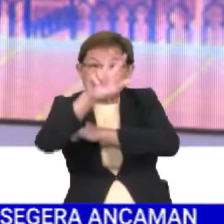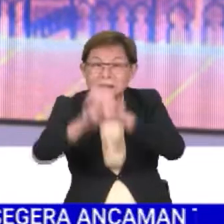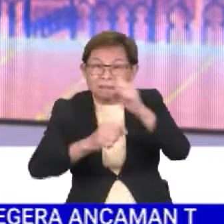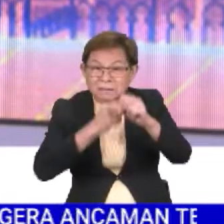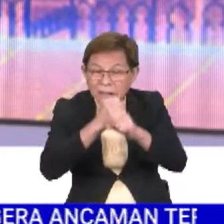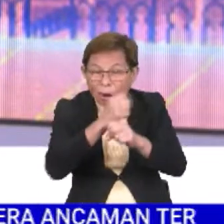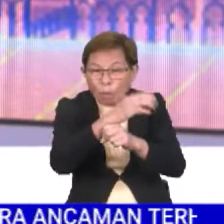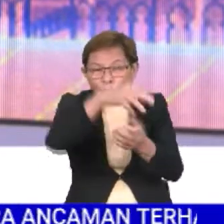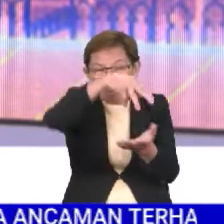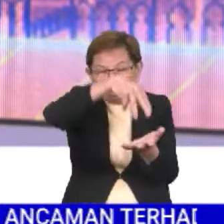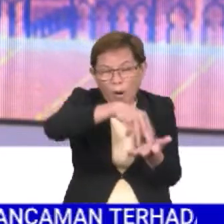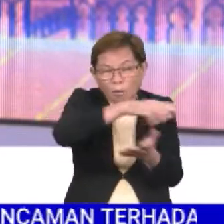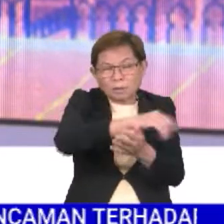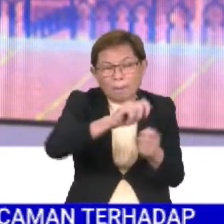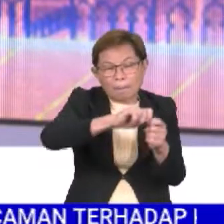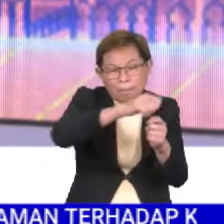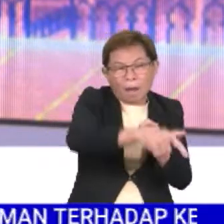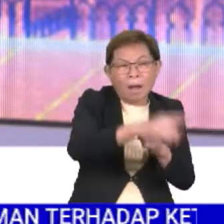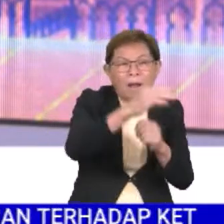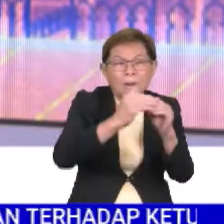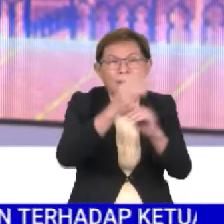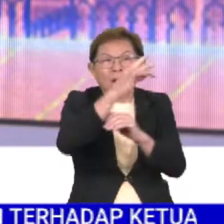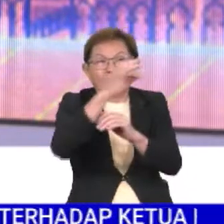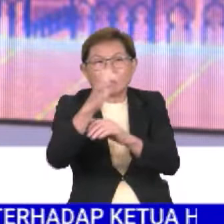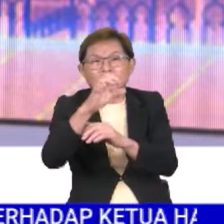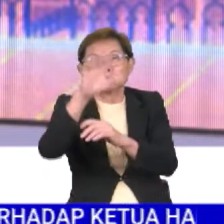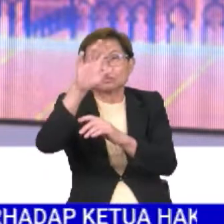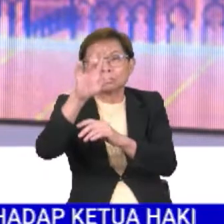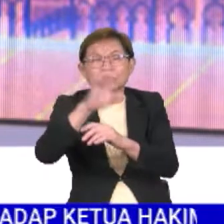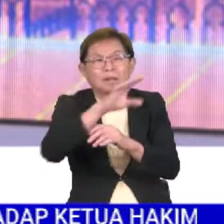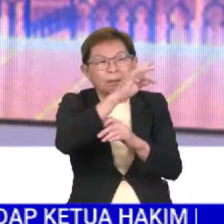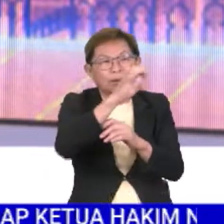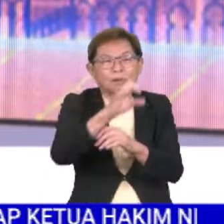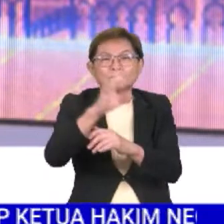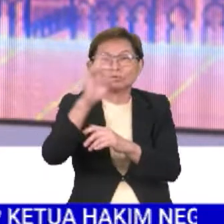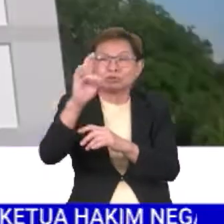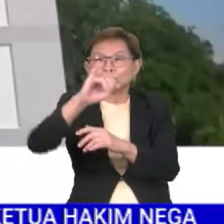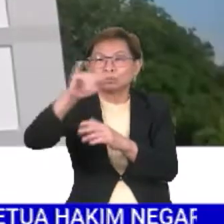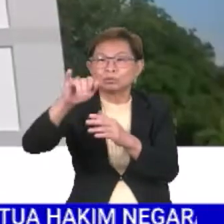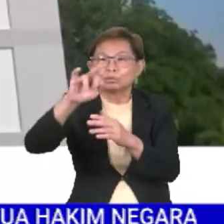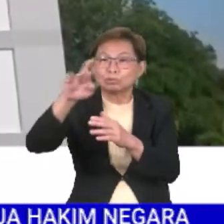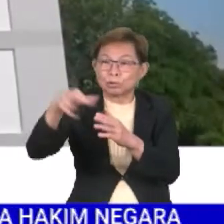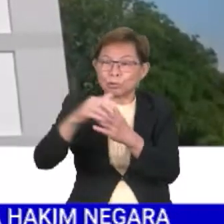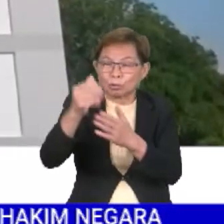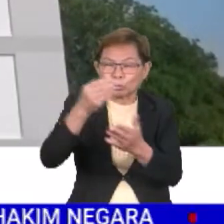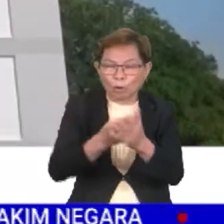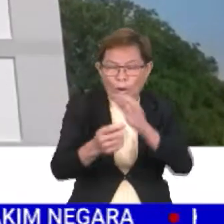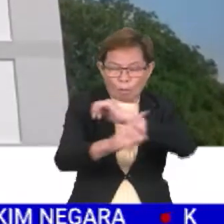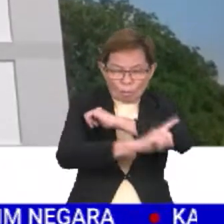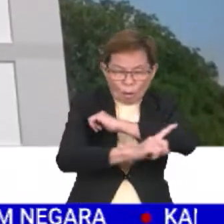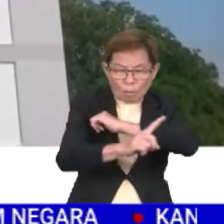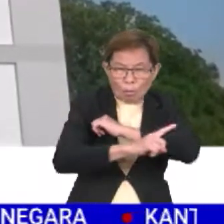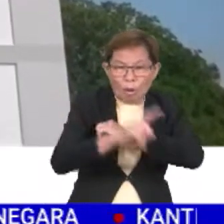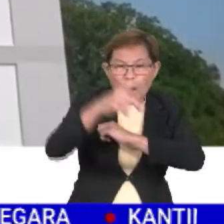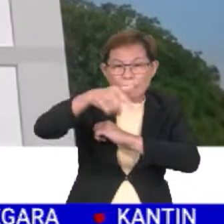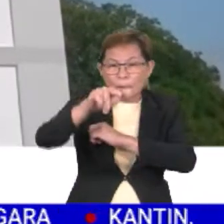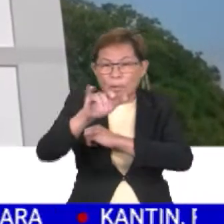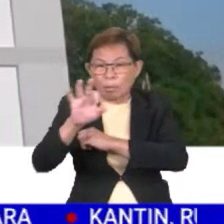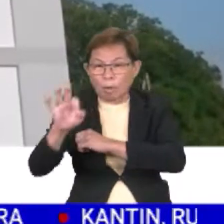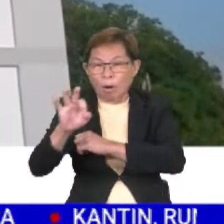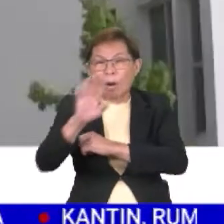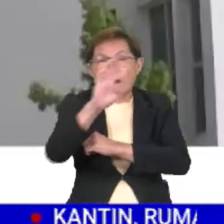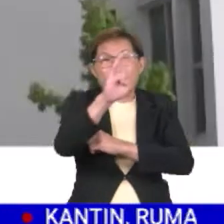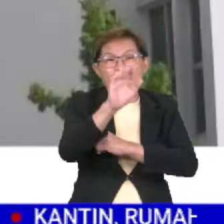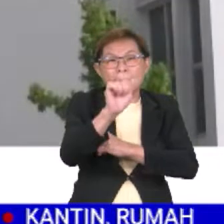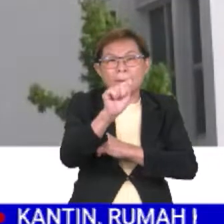dan denda lebih 807 Ringgit kuman dijatuhkan terhadap profesi Badaruddin